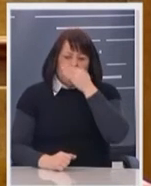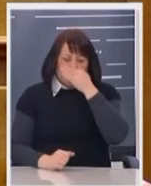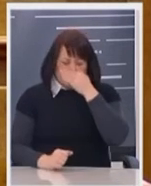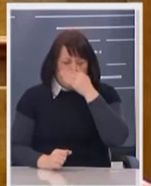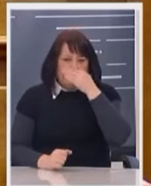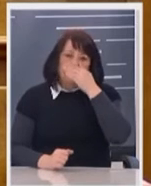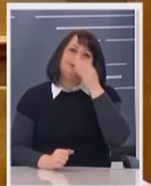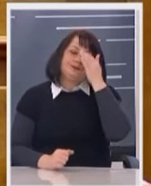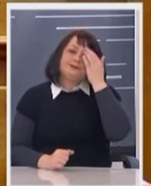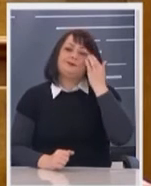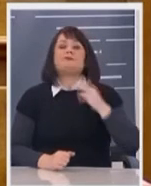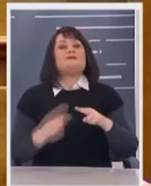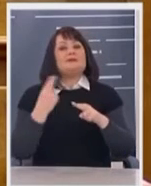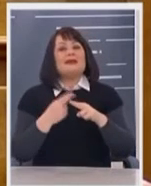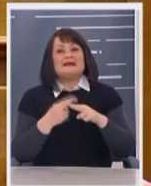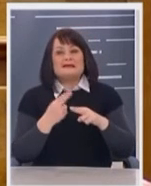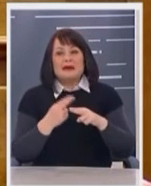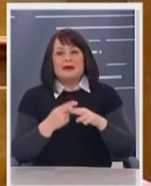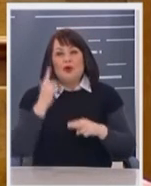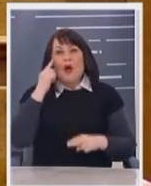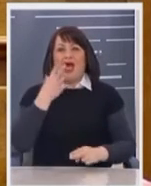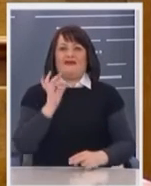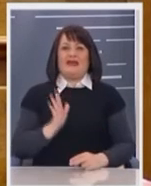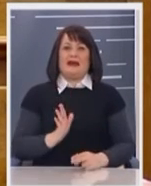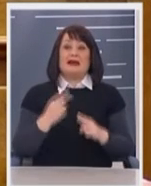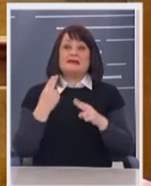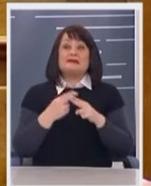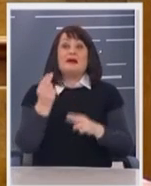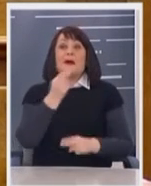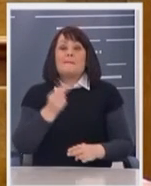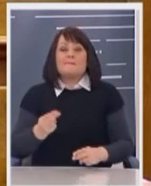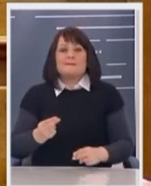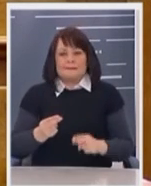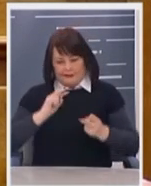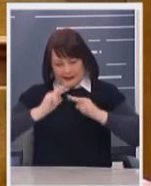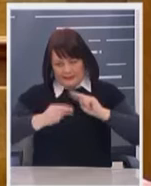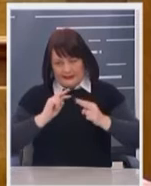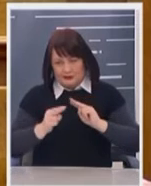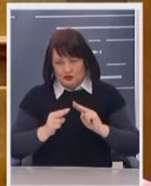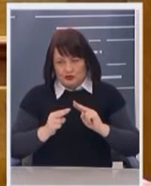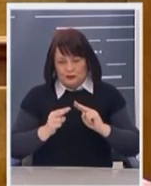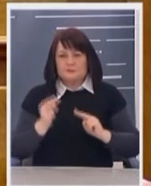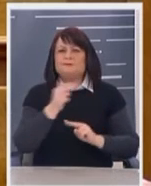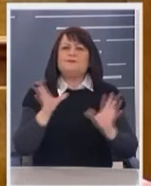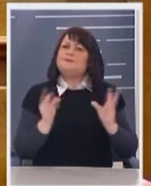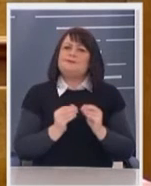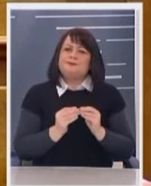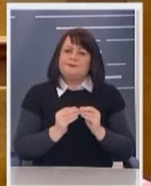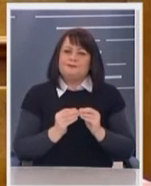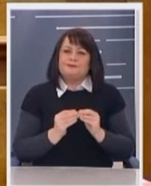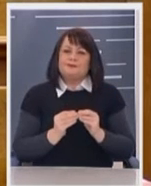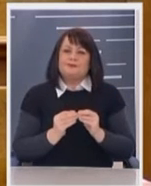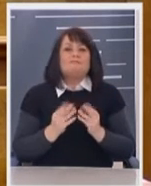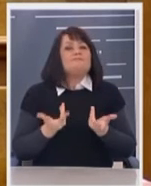αφορμή να υποθούν ορισμένα σημαντικά πράγματα για έναν τομέα που